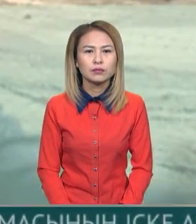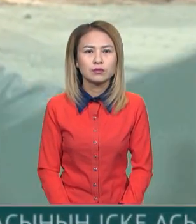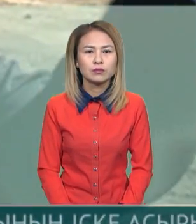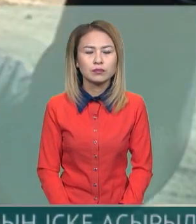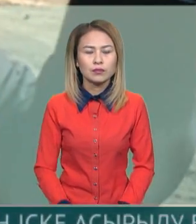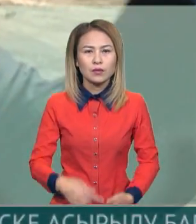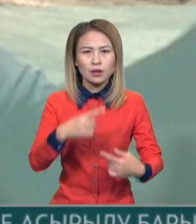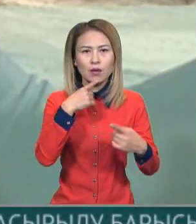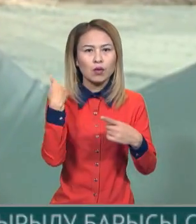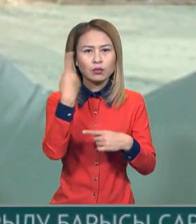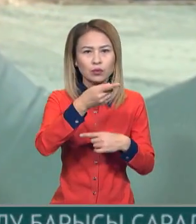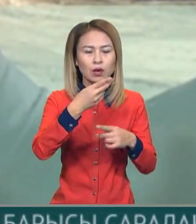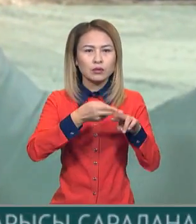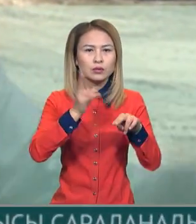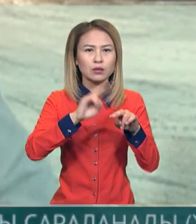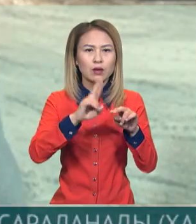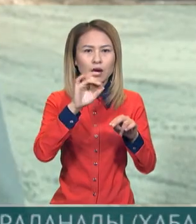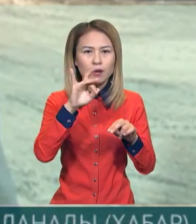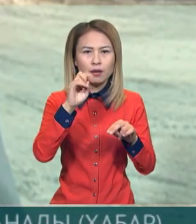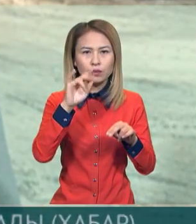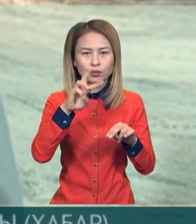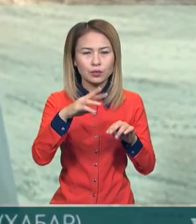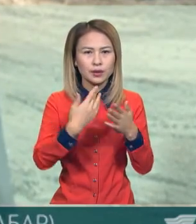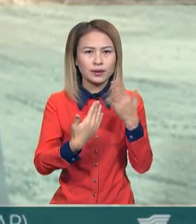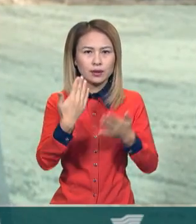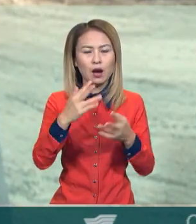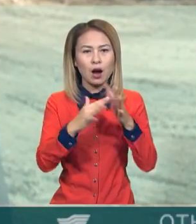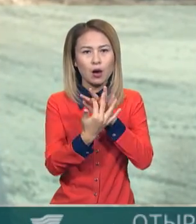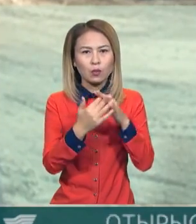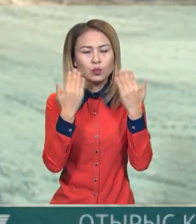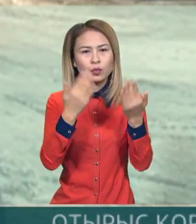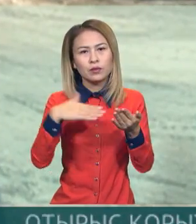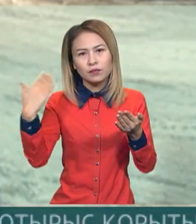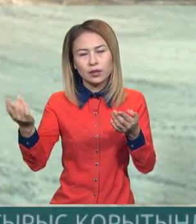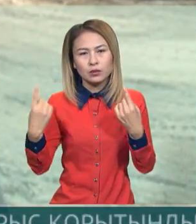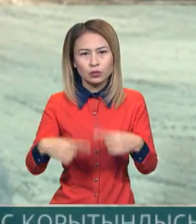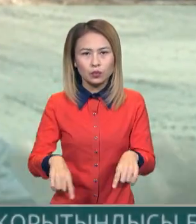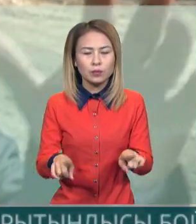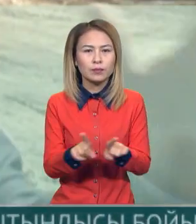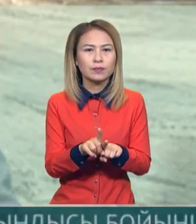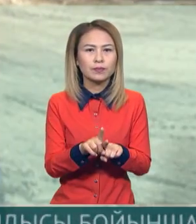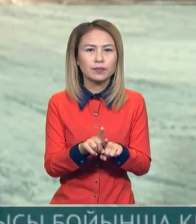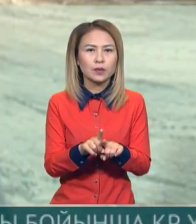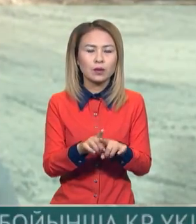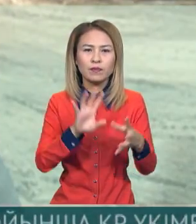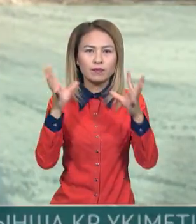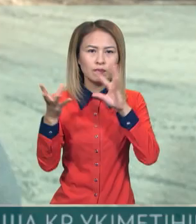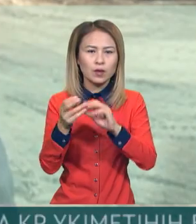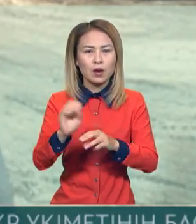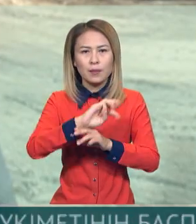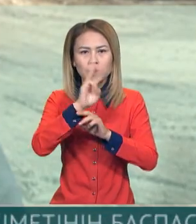Мына жақ шеті ең алыс нүктесі, мысалы Қарағым ауылы болатын болса, мына шеті Терсақан болса, осы аймақты түгел қамтып